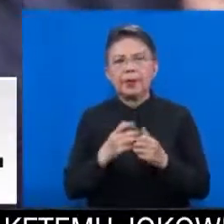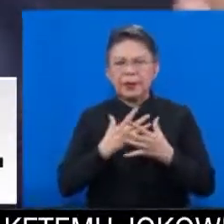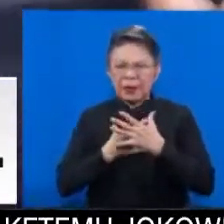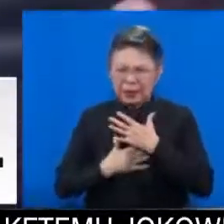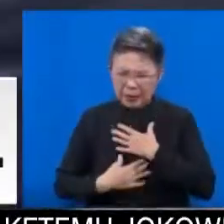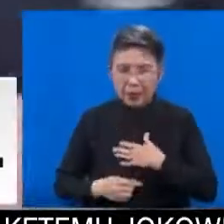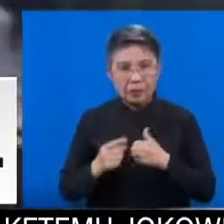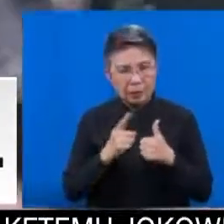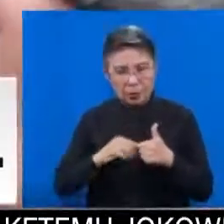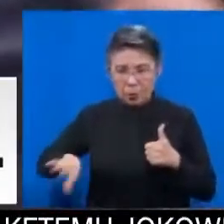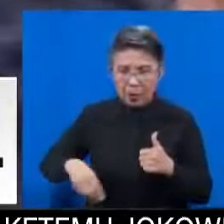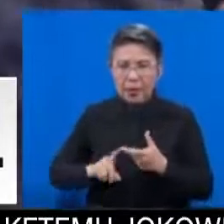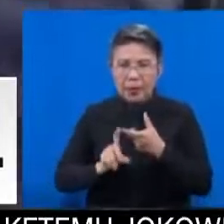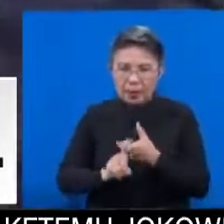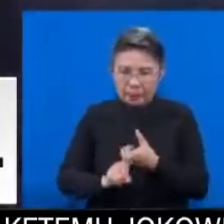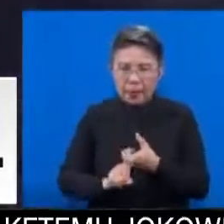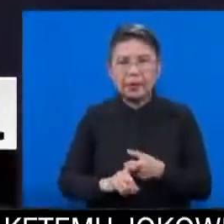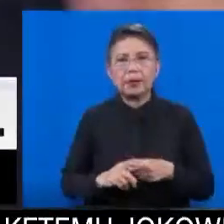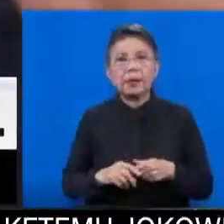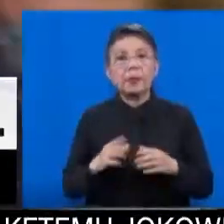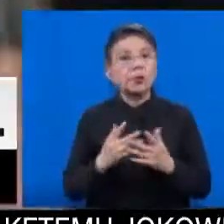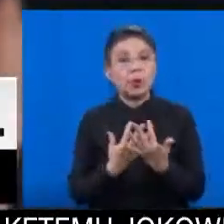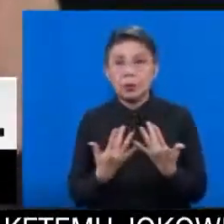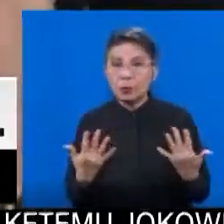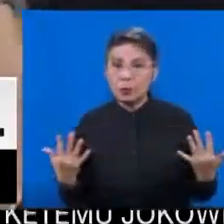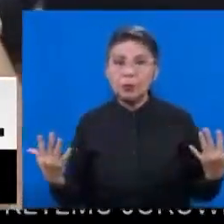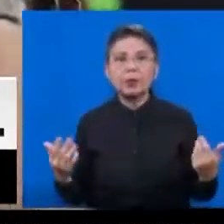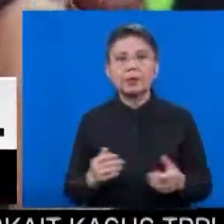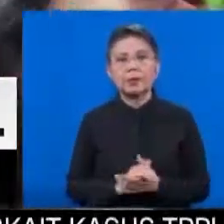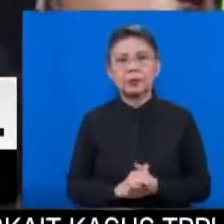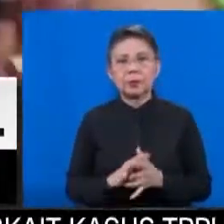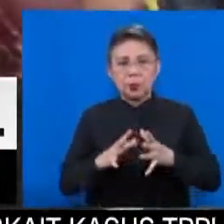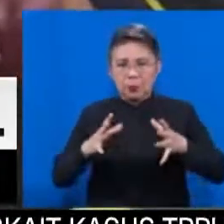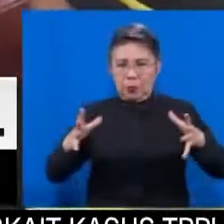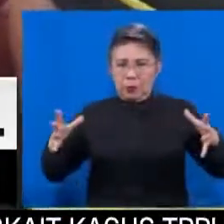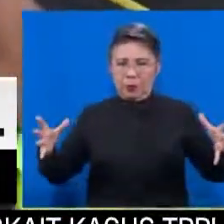hanya bagi keluarga dan kerabat yang ditinggalkan, tapi juga bagi masyarakat luas.